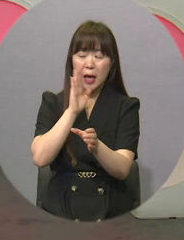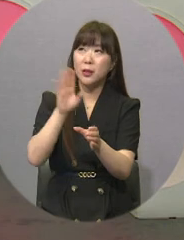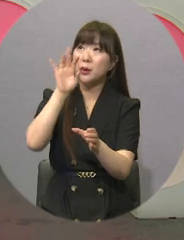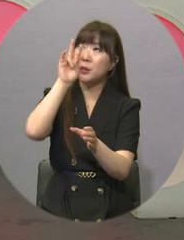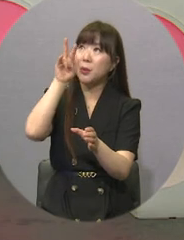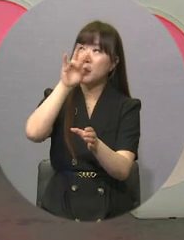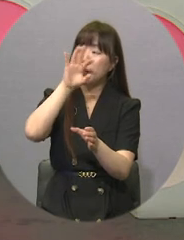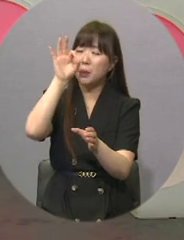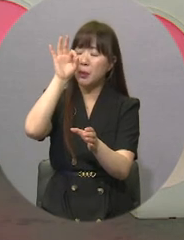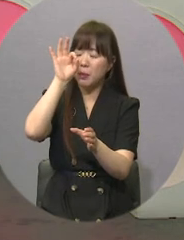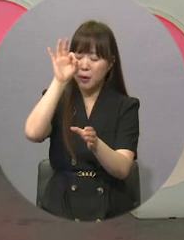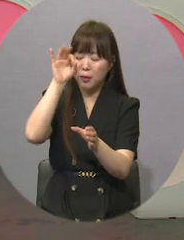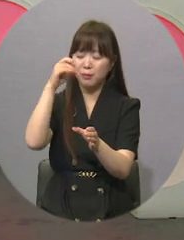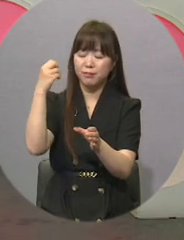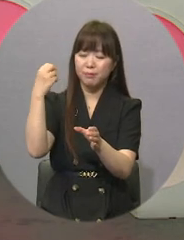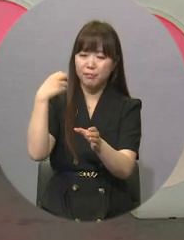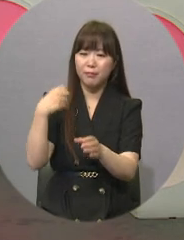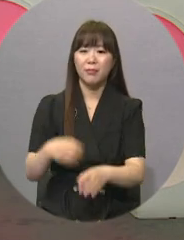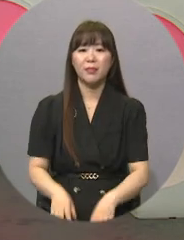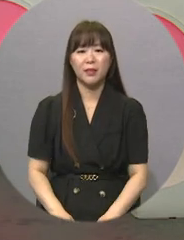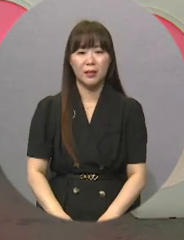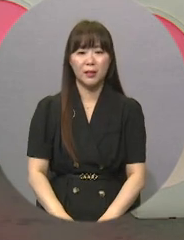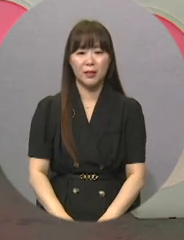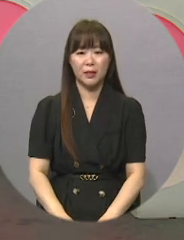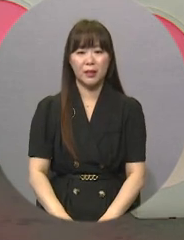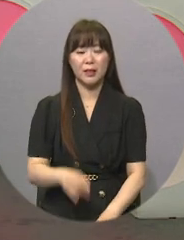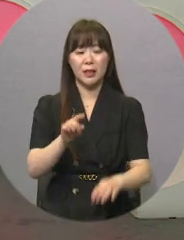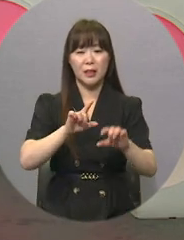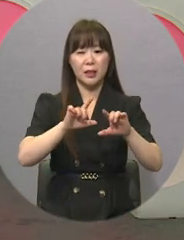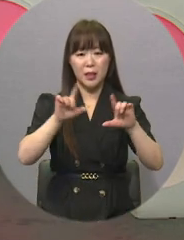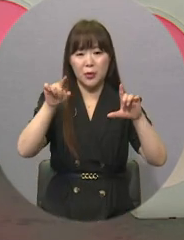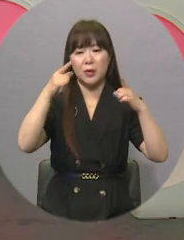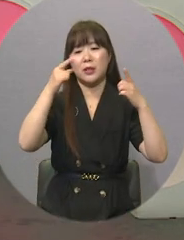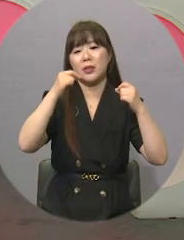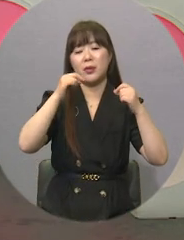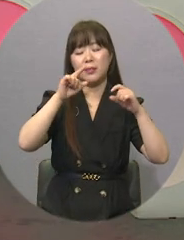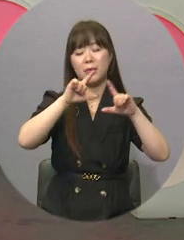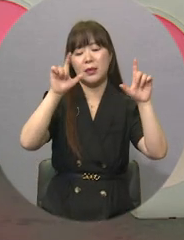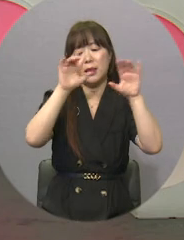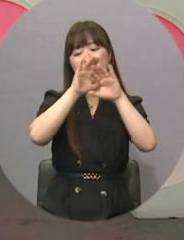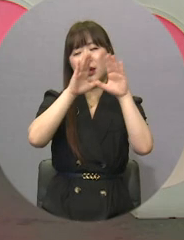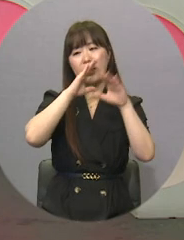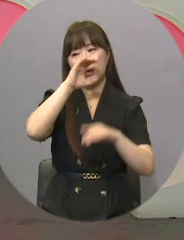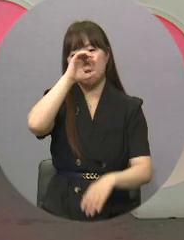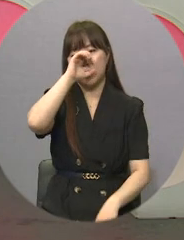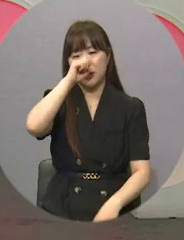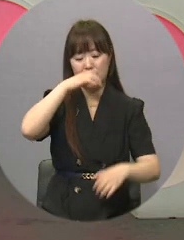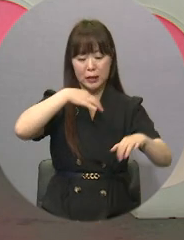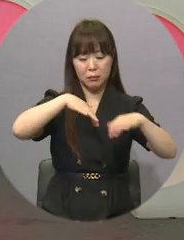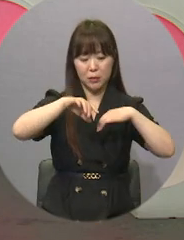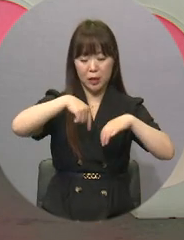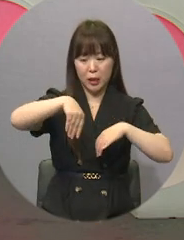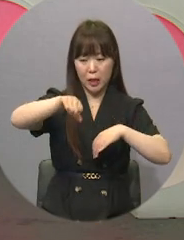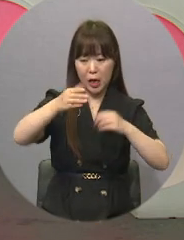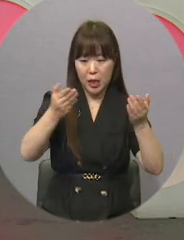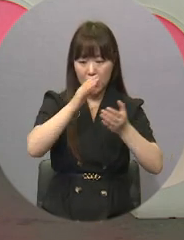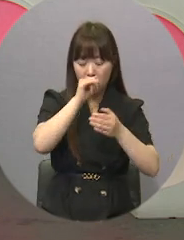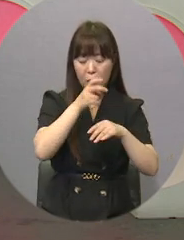말씀하셨습니다. 참 그날도 이렇게 날이 좋았어요. 읍내에 나갈 일이 있어